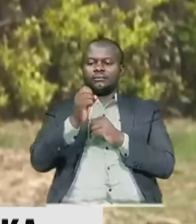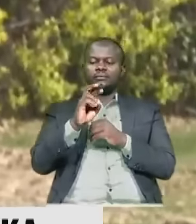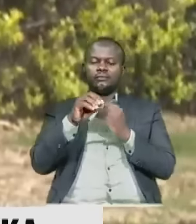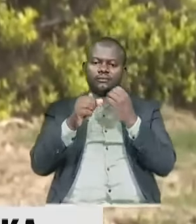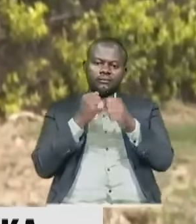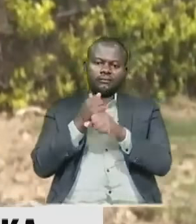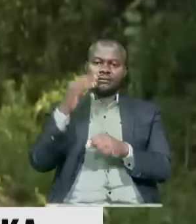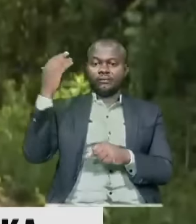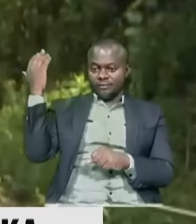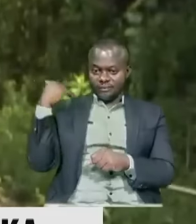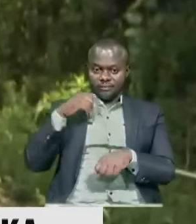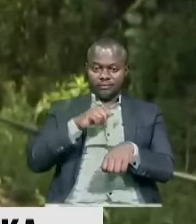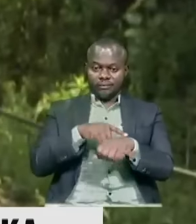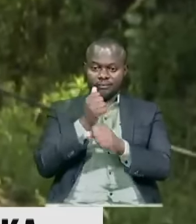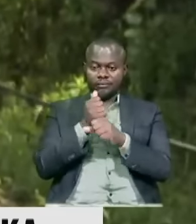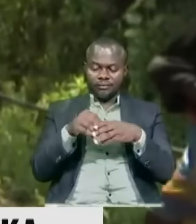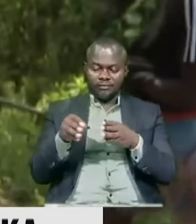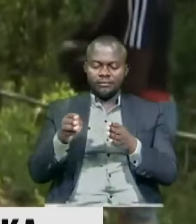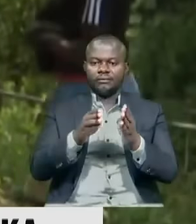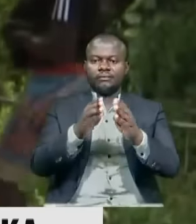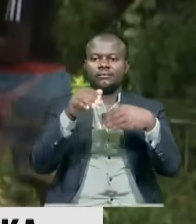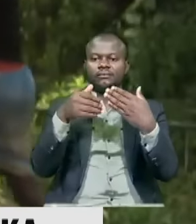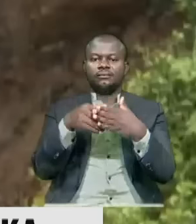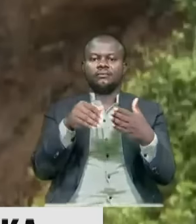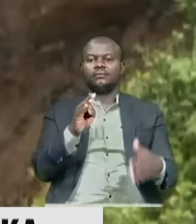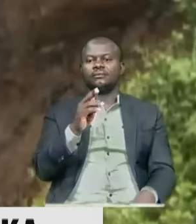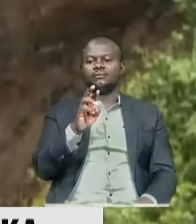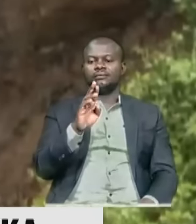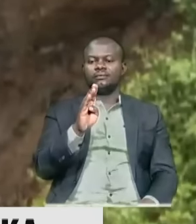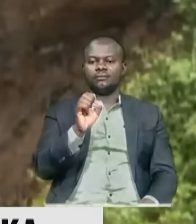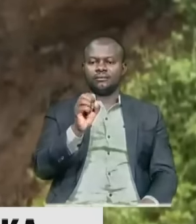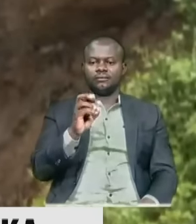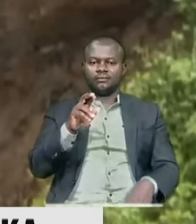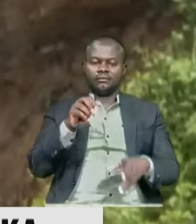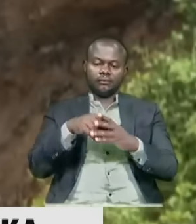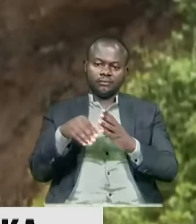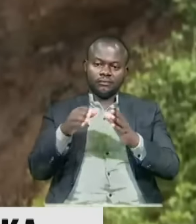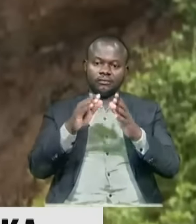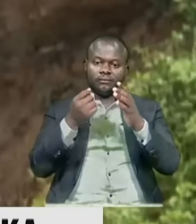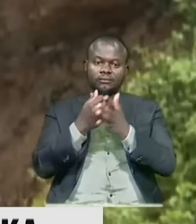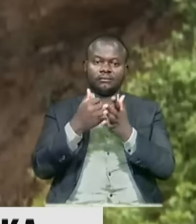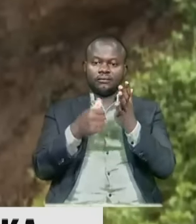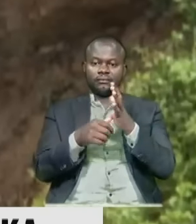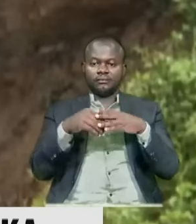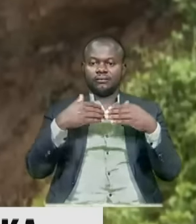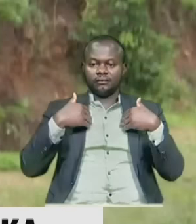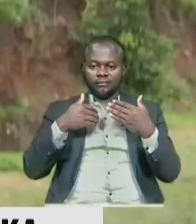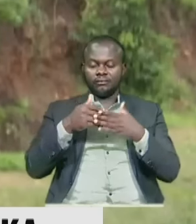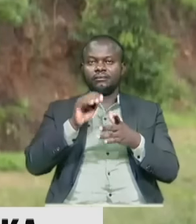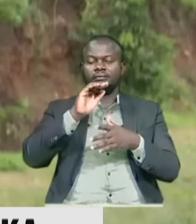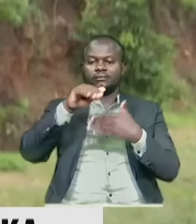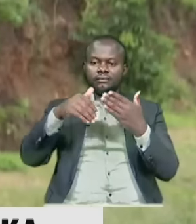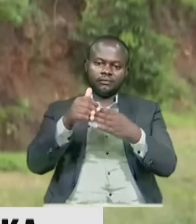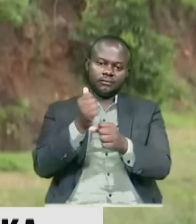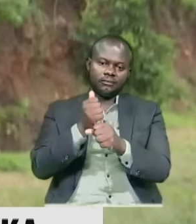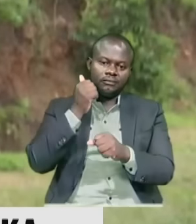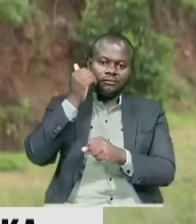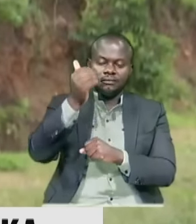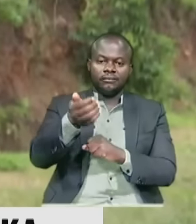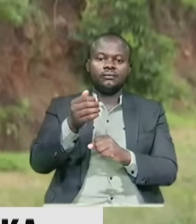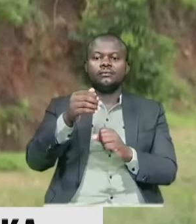5 ishize ubwo hakorwaga umuhanda burushya Busoro, nibwo ruhurura ishyize ubuzima bw'abaturage mu kaga yakozwe, maze